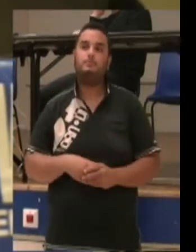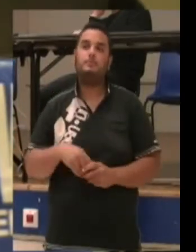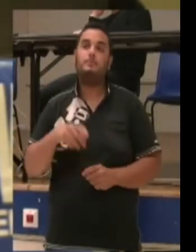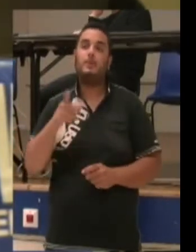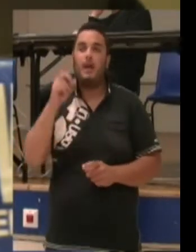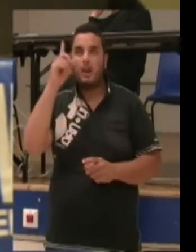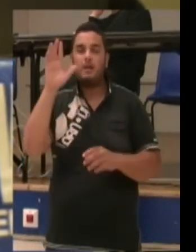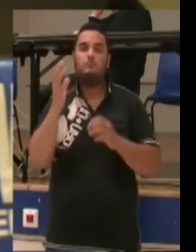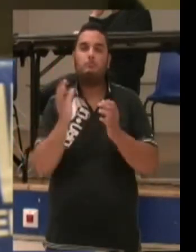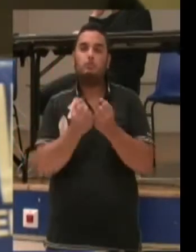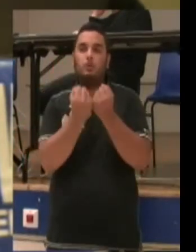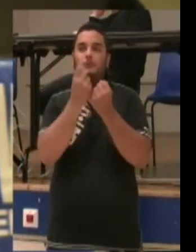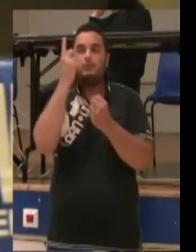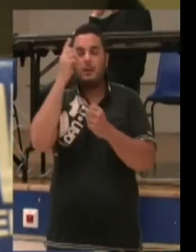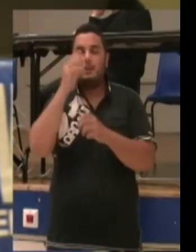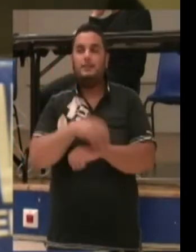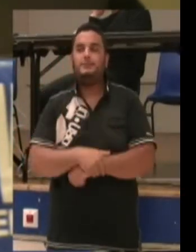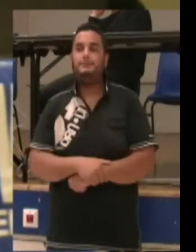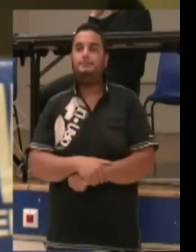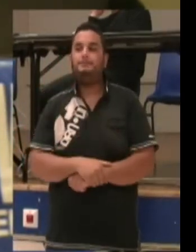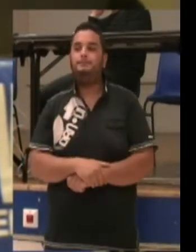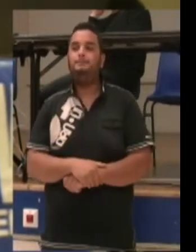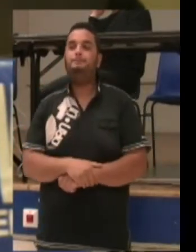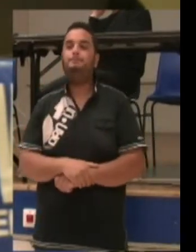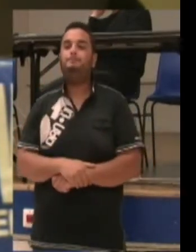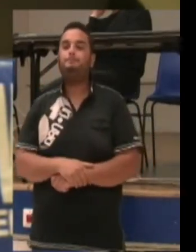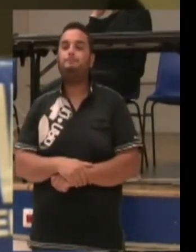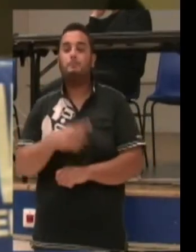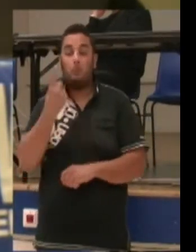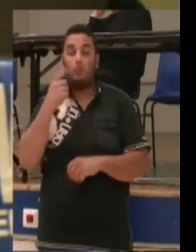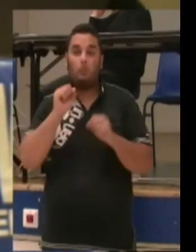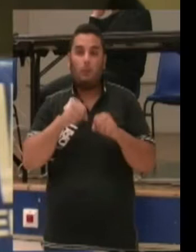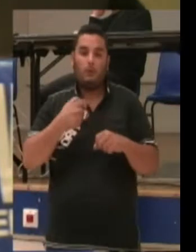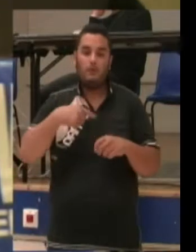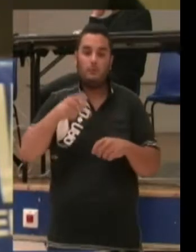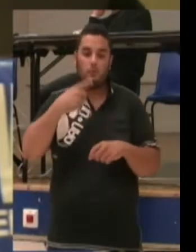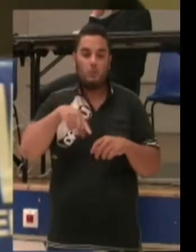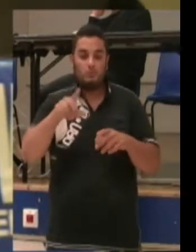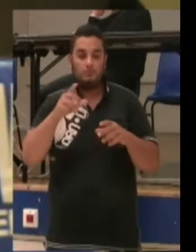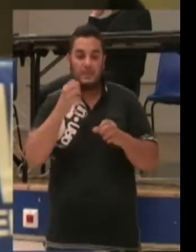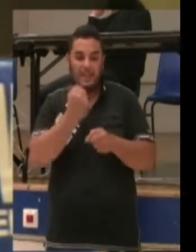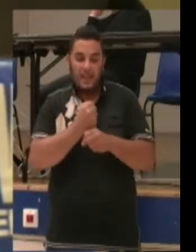résultat. Nous, on est là simplement pour faire ce qu'on peut, pour mettre en place